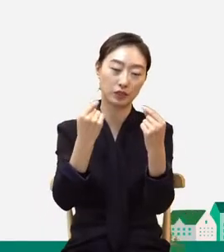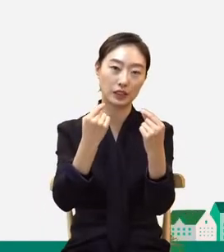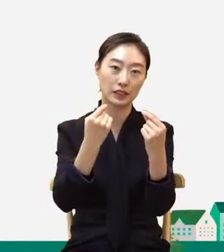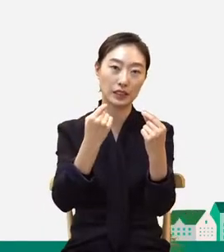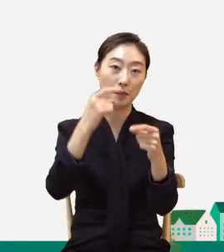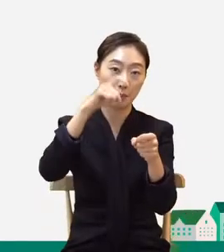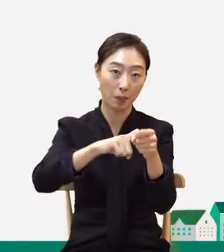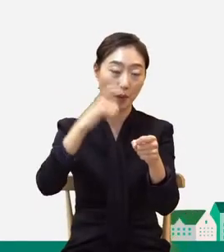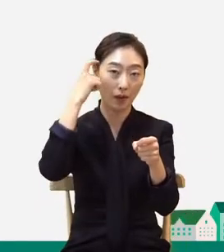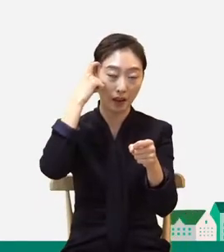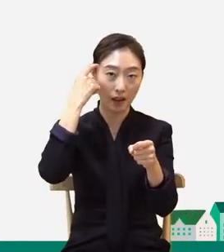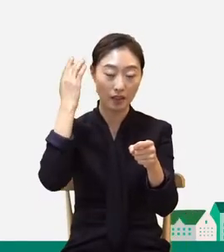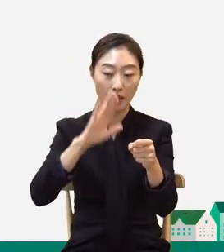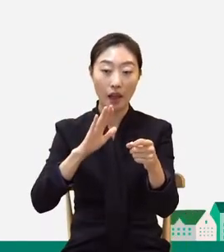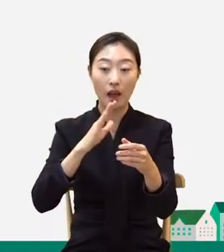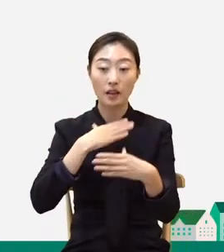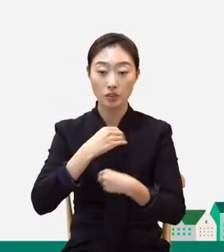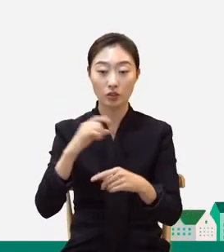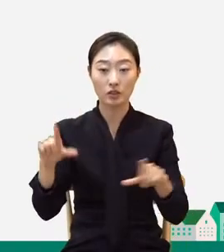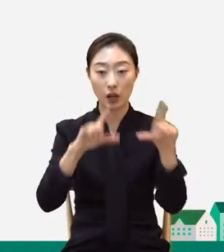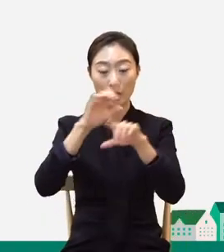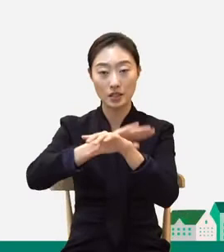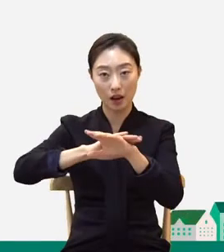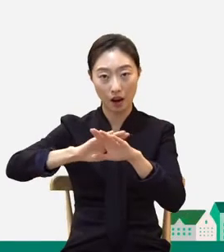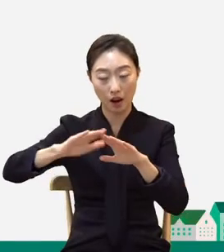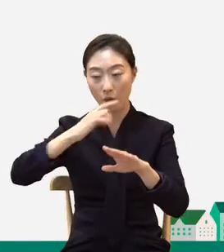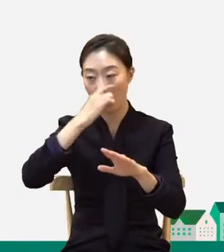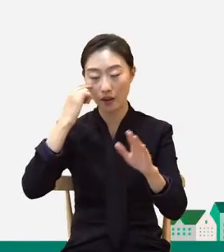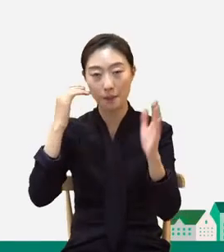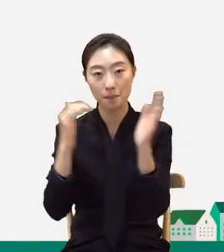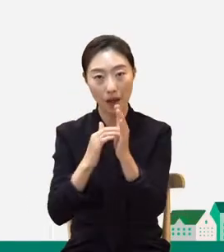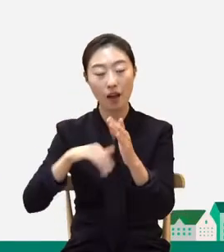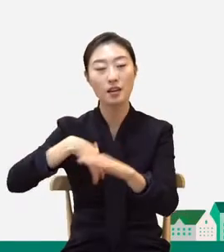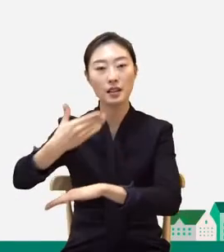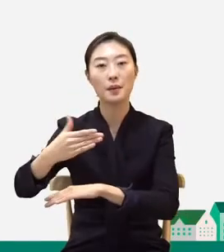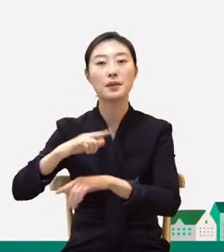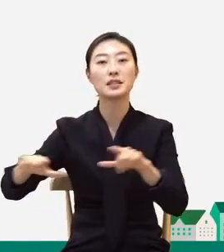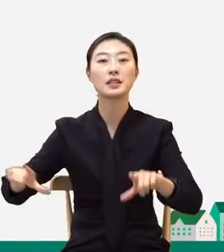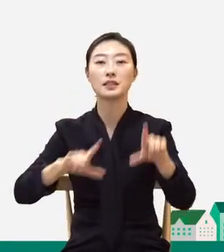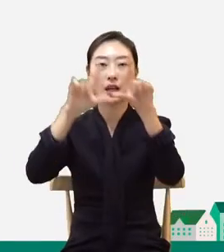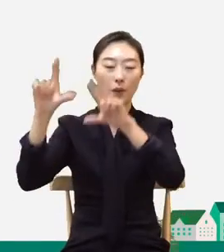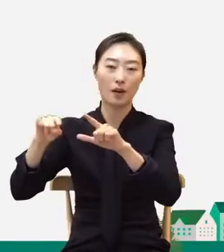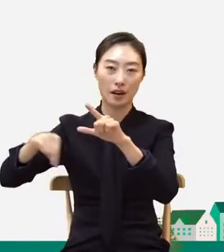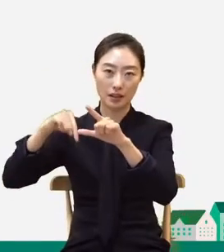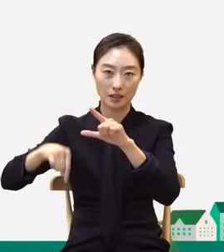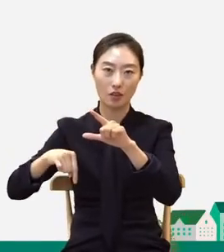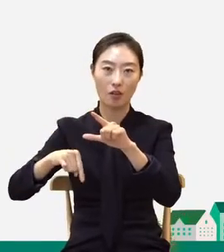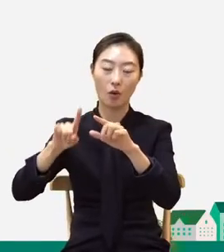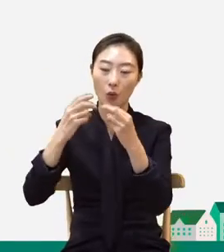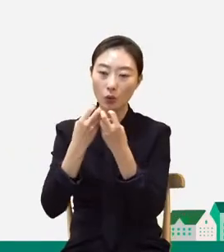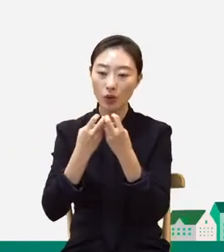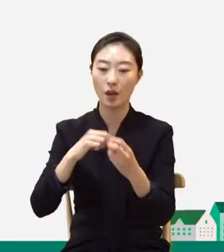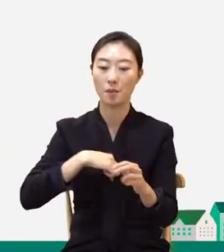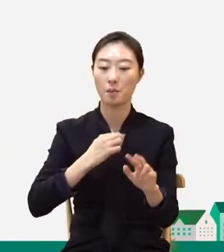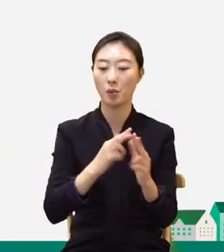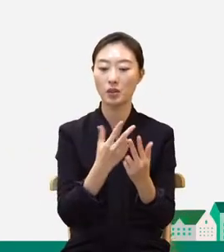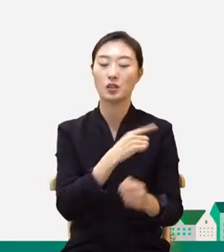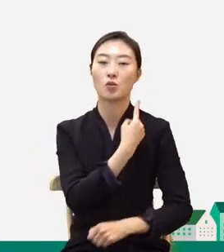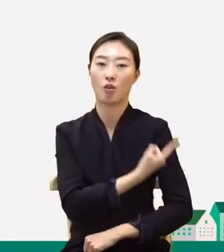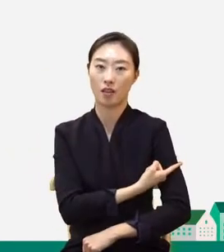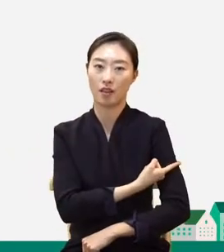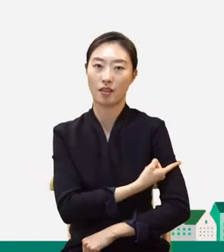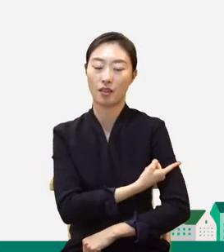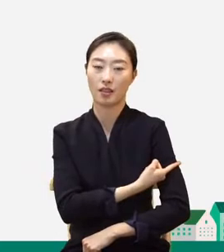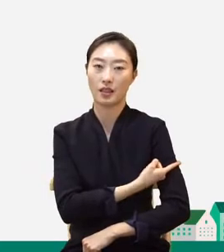중심이었다면 안정적인 생활이 유지되는 것들을 확인한 이후에는 일상생활 안에서 어떻게 당사자의 권한,